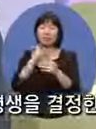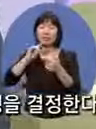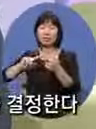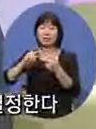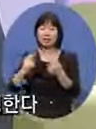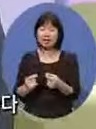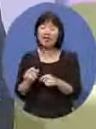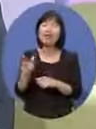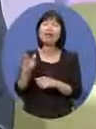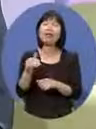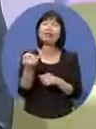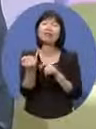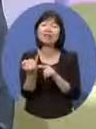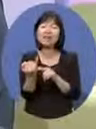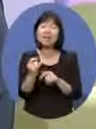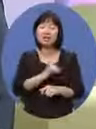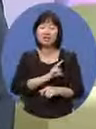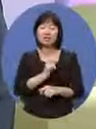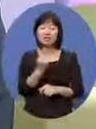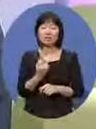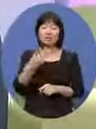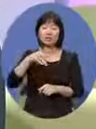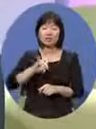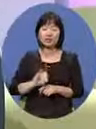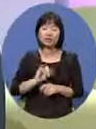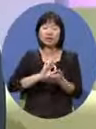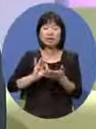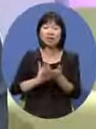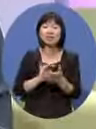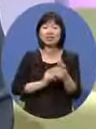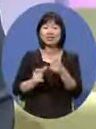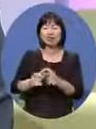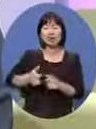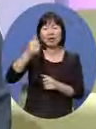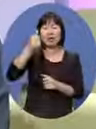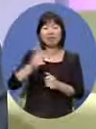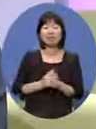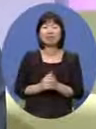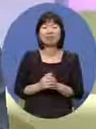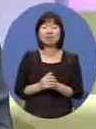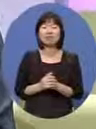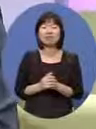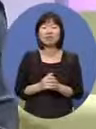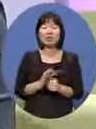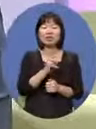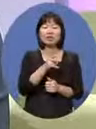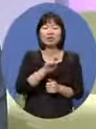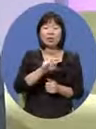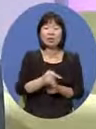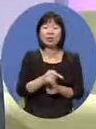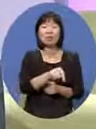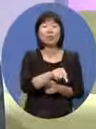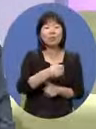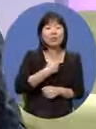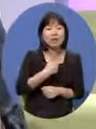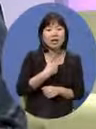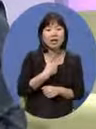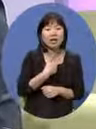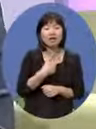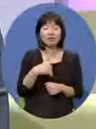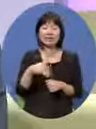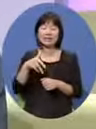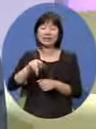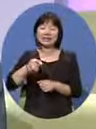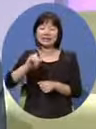말씀하신 자기야, 이 호칭은 써주시면 더 좋습니다. 네. 사실. 여보, 마음이 녹아버려요. 여보, 나는.